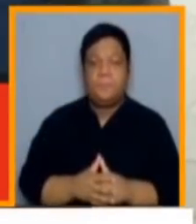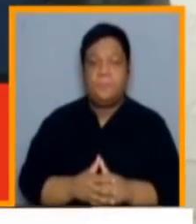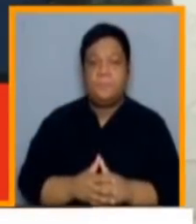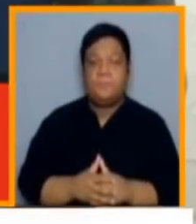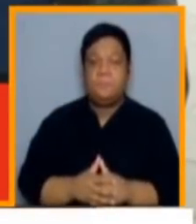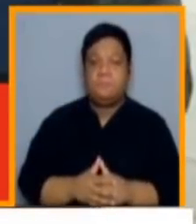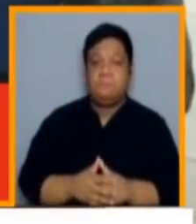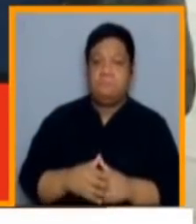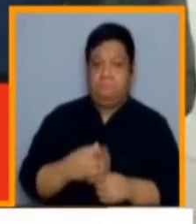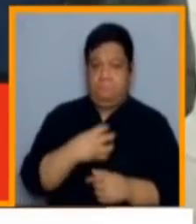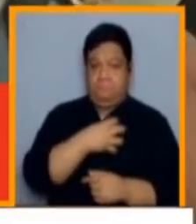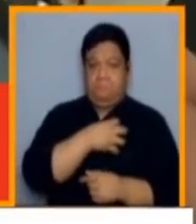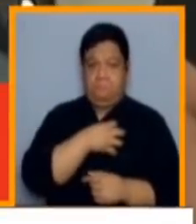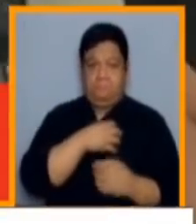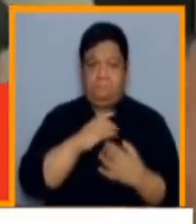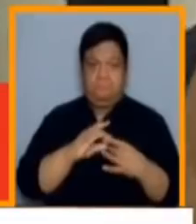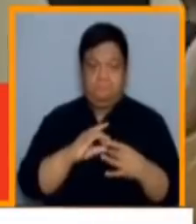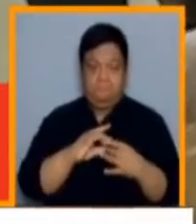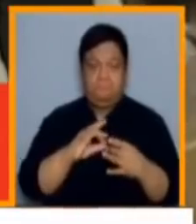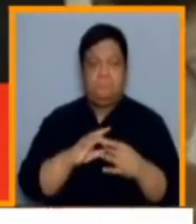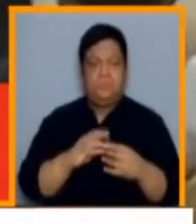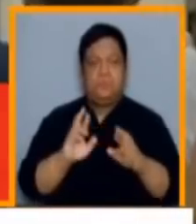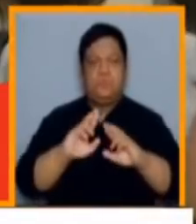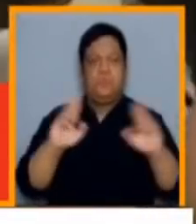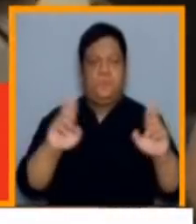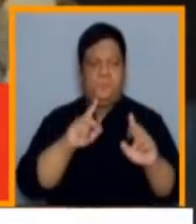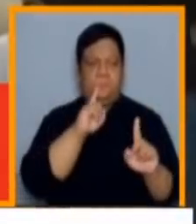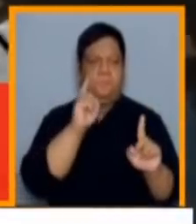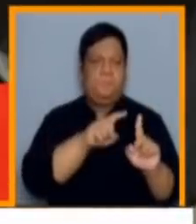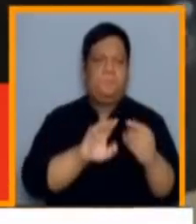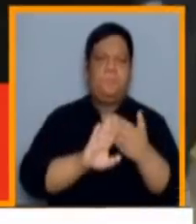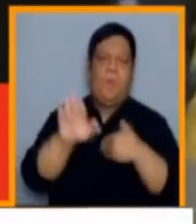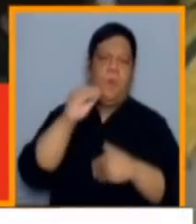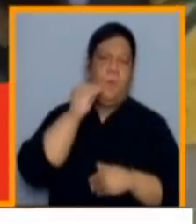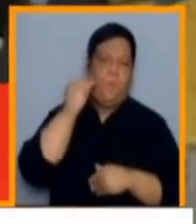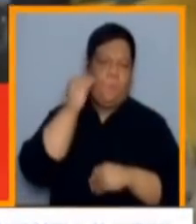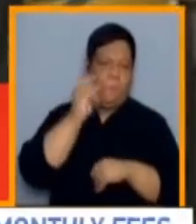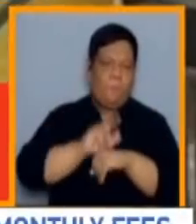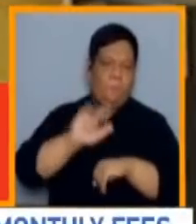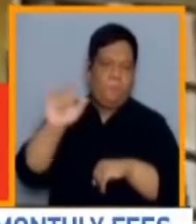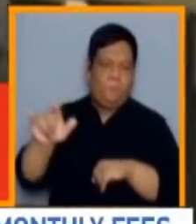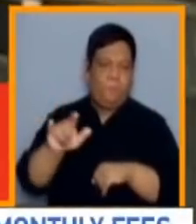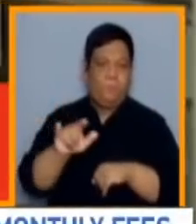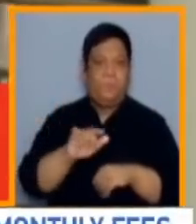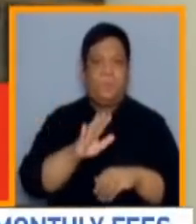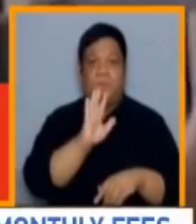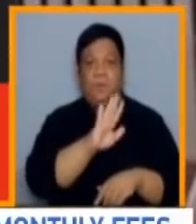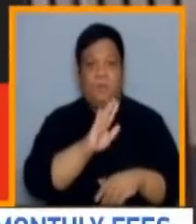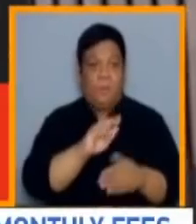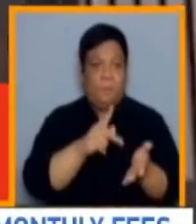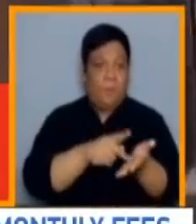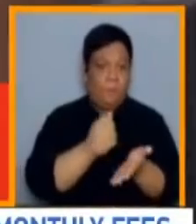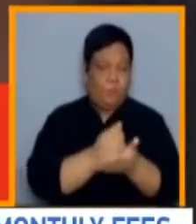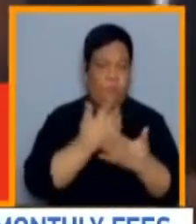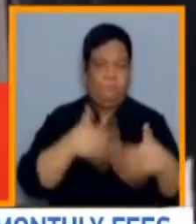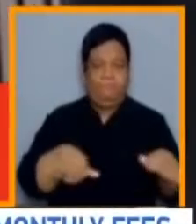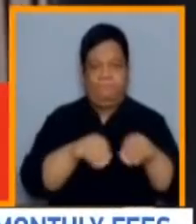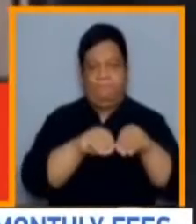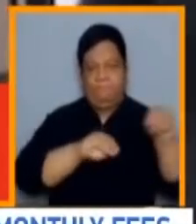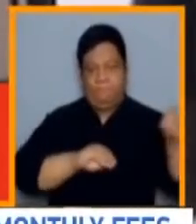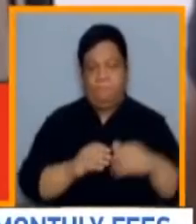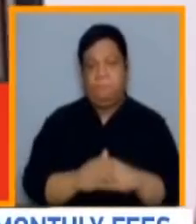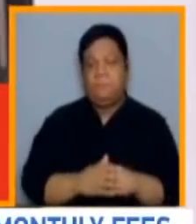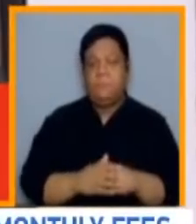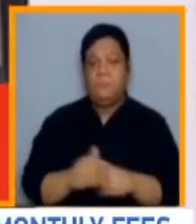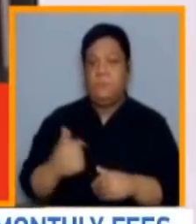raw ang summary deportation order para sa suspect at na-revoke na rin umano ang kanyang passport. Sinubukan ng GMA Regional TV 1 Mindanao